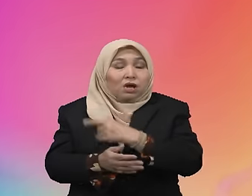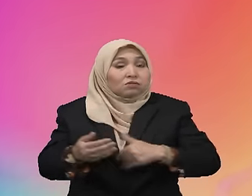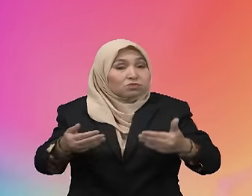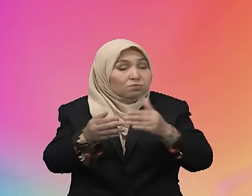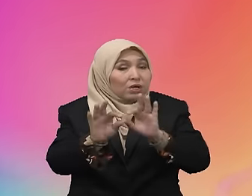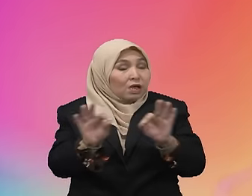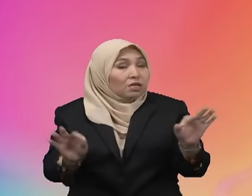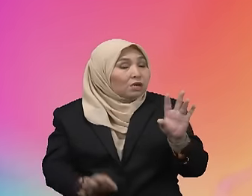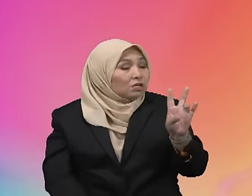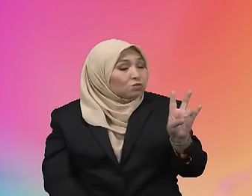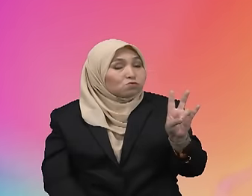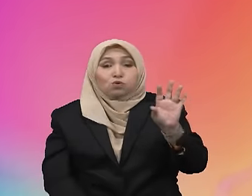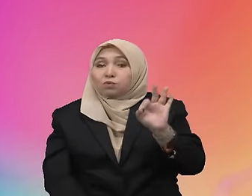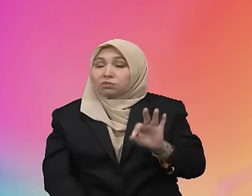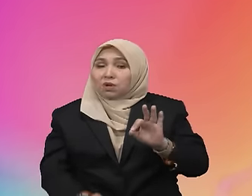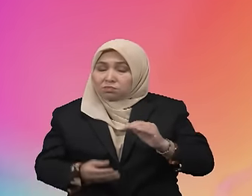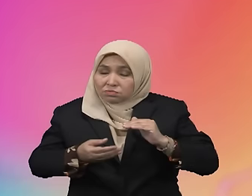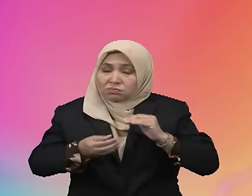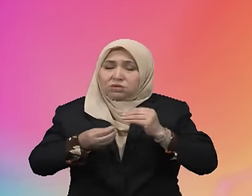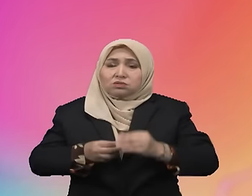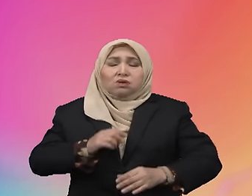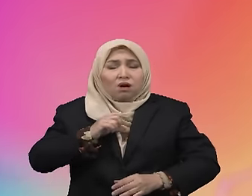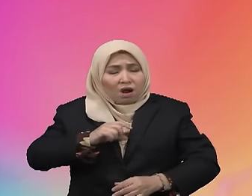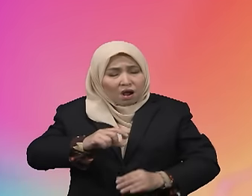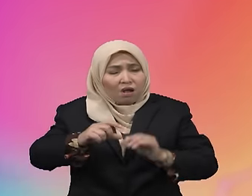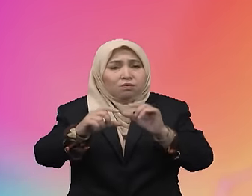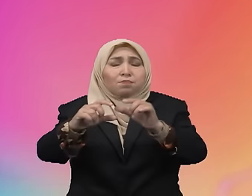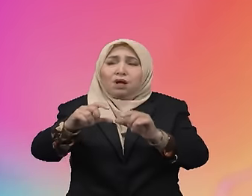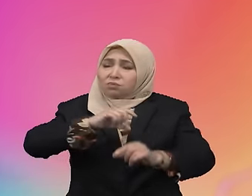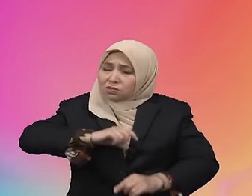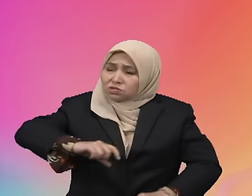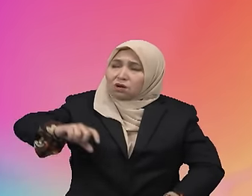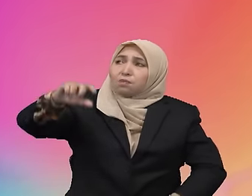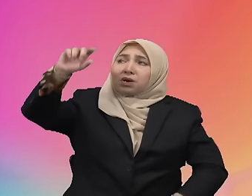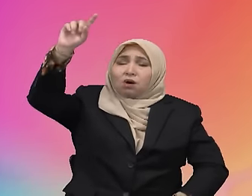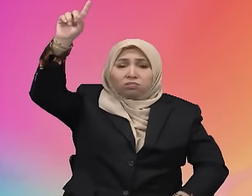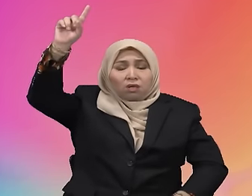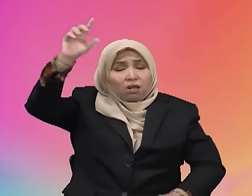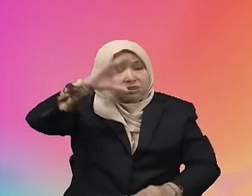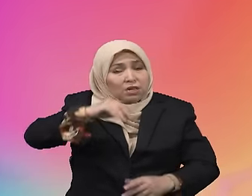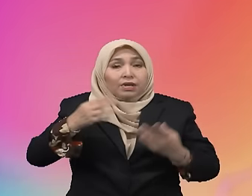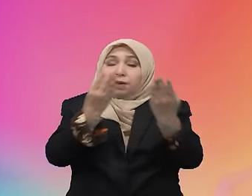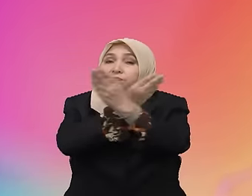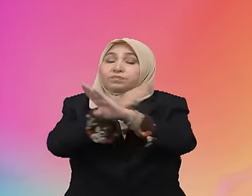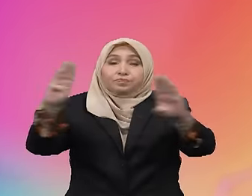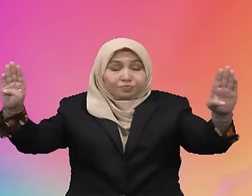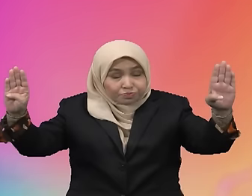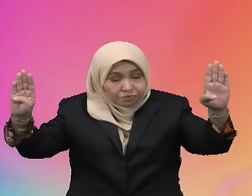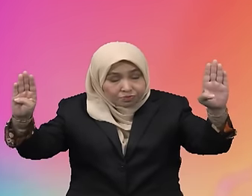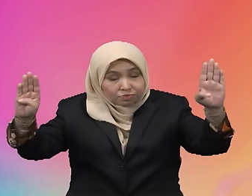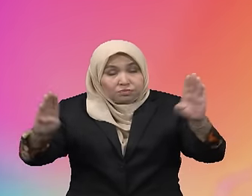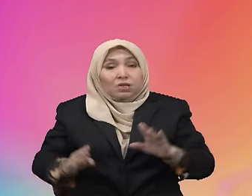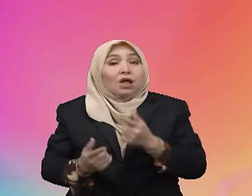pada ayat yang ke-79, penyerahan Nabi Ibrahim kepada Allah Subhanahu Wa Taala dan kebebasannya